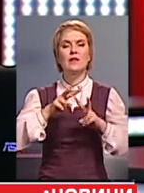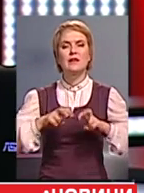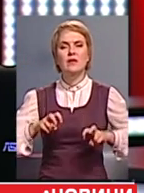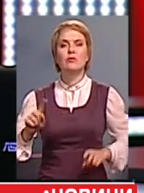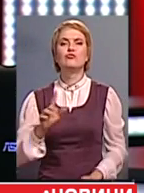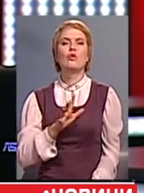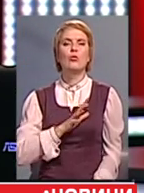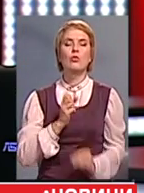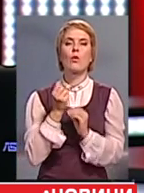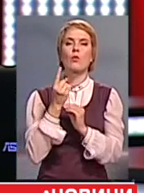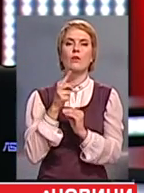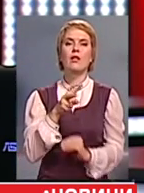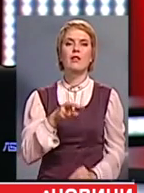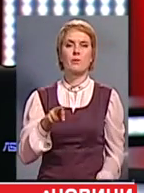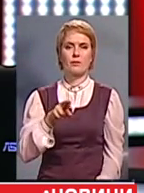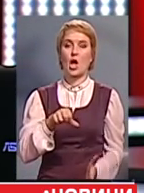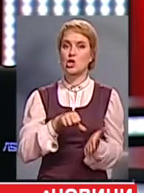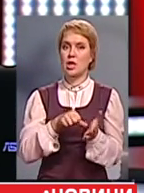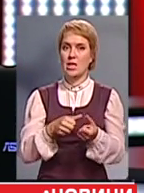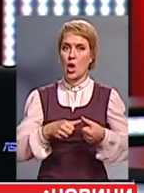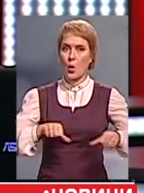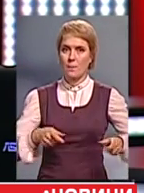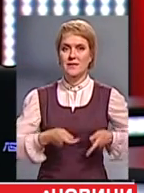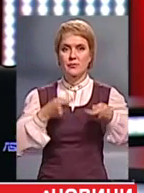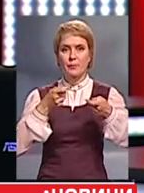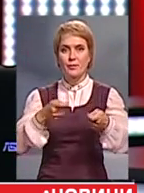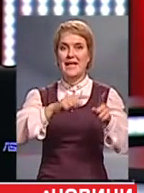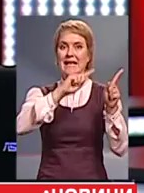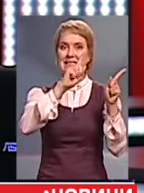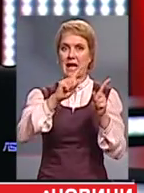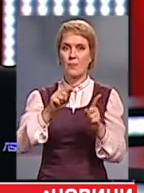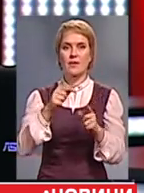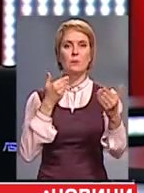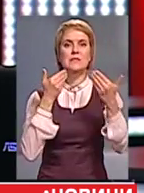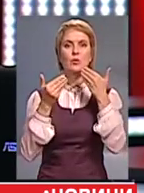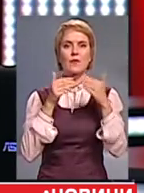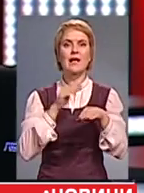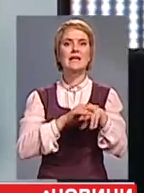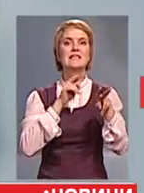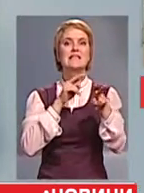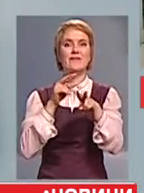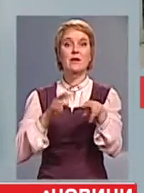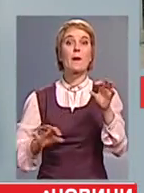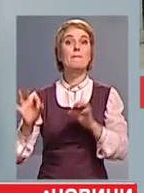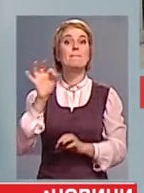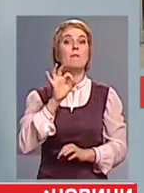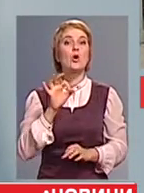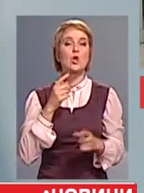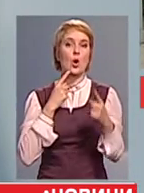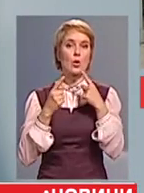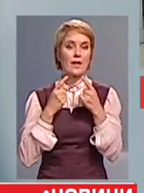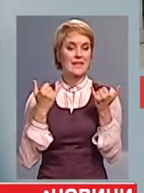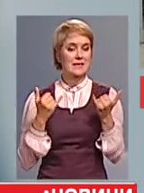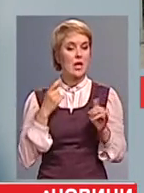сталося 11 липня. Члени комісії побували на Закарпатті, де спілкувалися зі свідками. А про що йдеться зараз, дізнаємося в